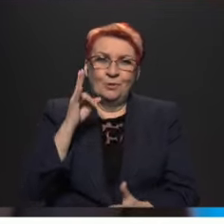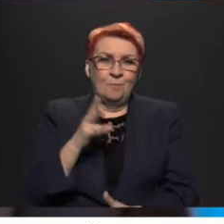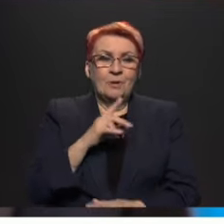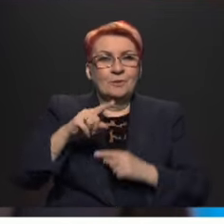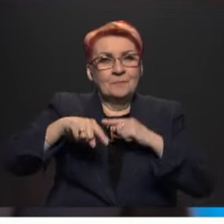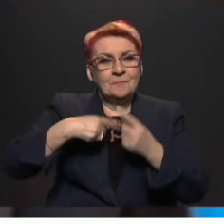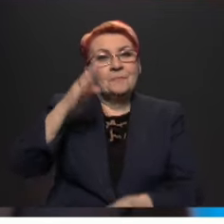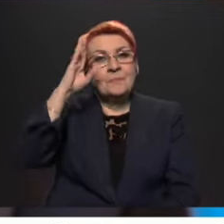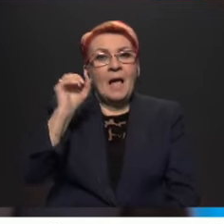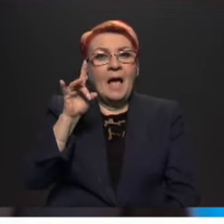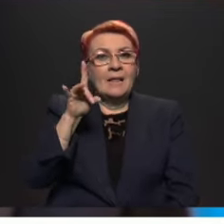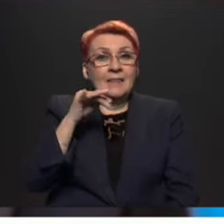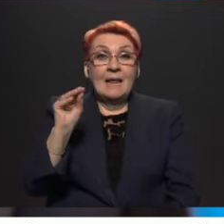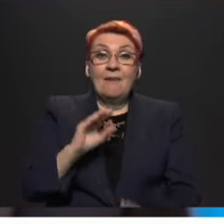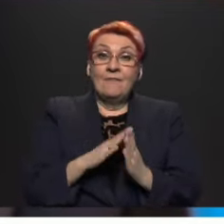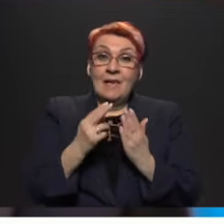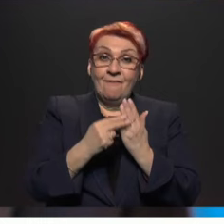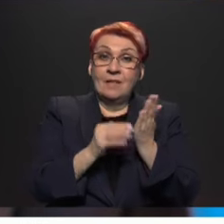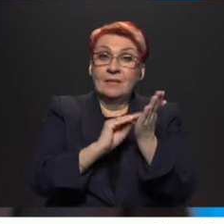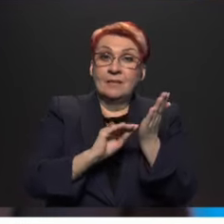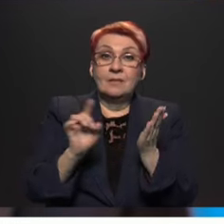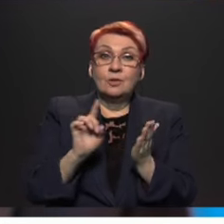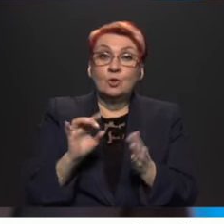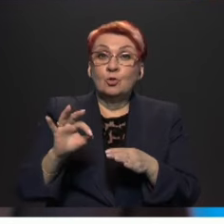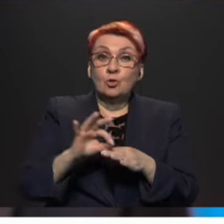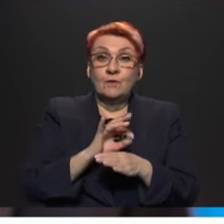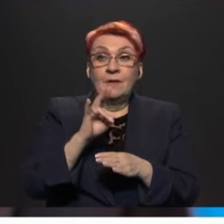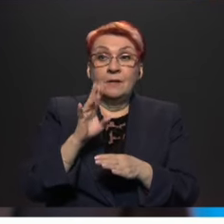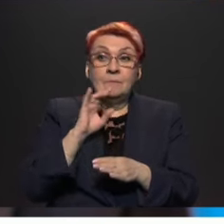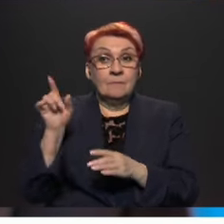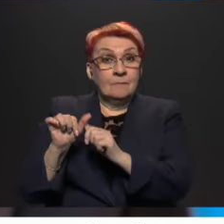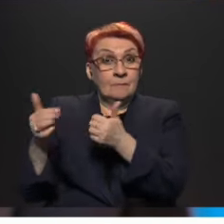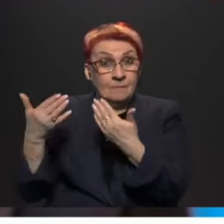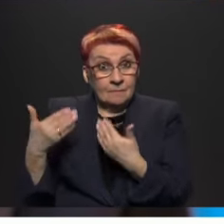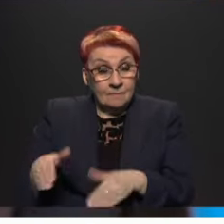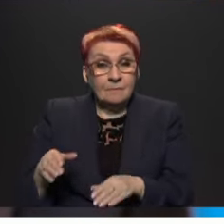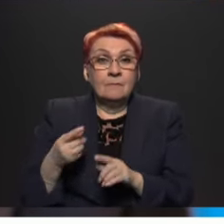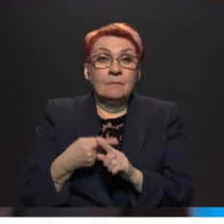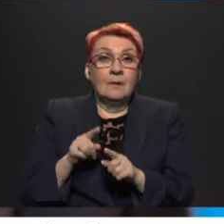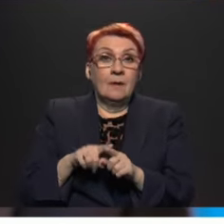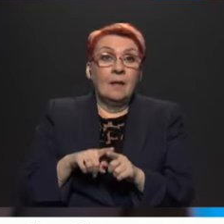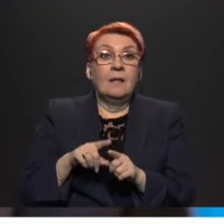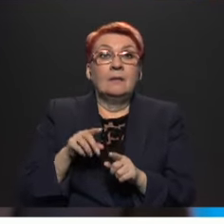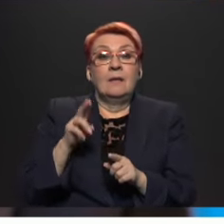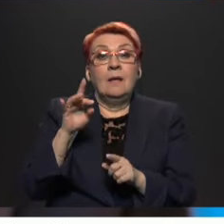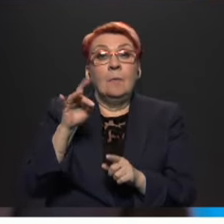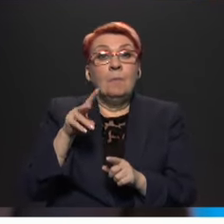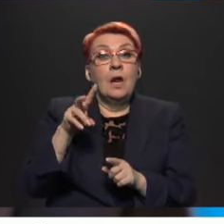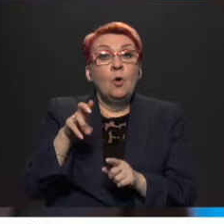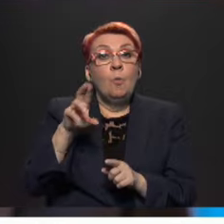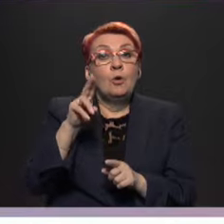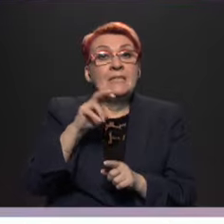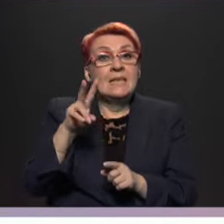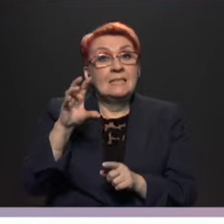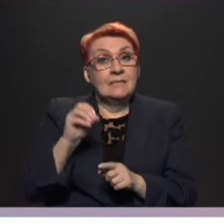Андрея. Скажите, пожалуйста, в Евангелии сказано, что женившийся на разведенной, тот прелюбодействует. А мой друг женился на разведенной с